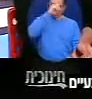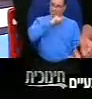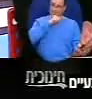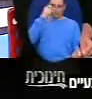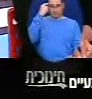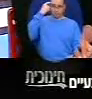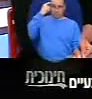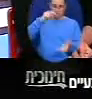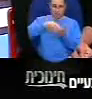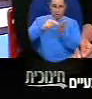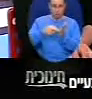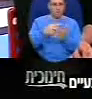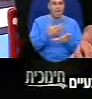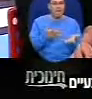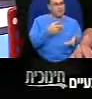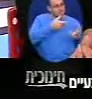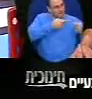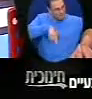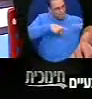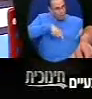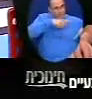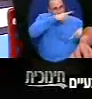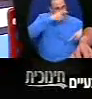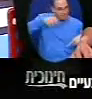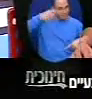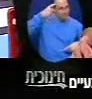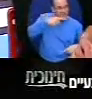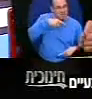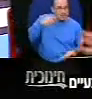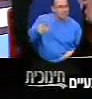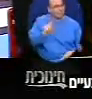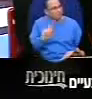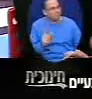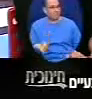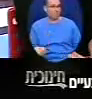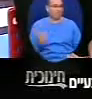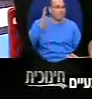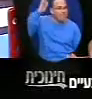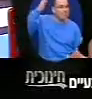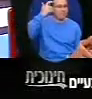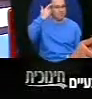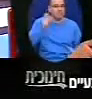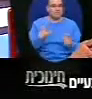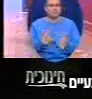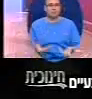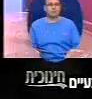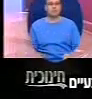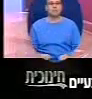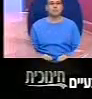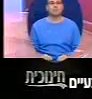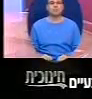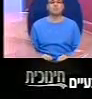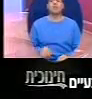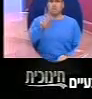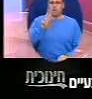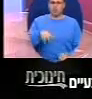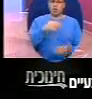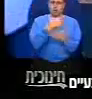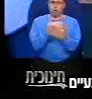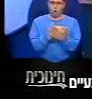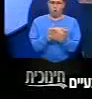אדם בוועדות שאומר מה ההשלכות של מה שמתכננים על העתיד שלנו. רגע, אבל אין חוק שמגן על חופים? קודם כל יש חוק, יש חוק